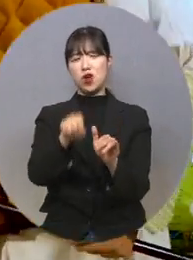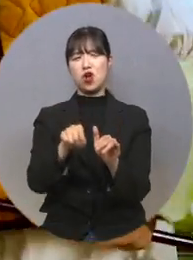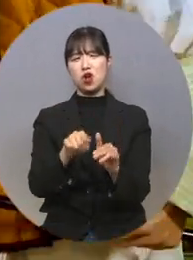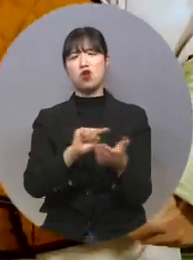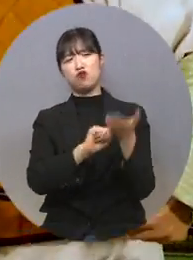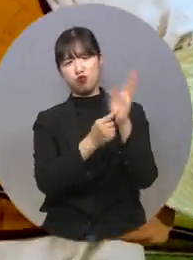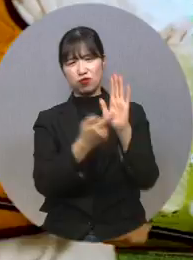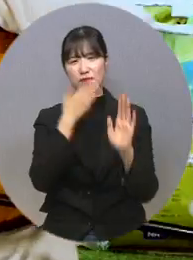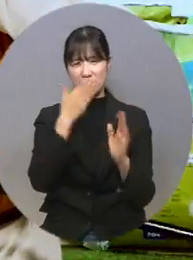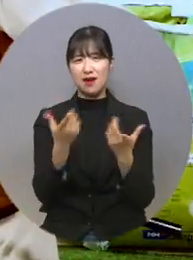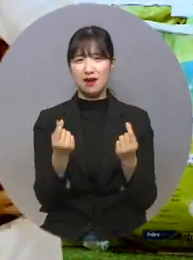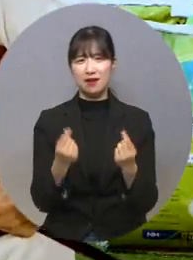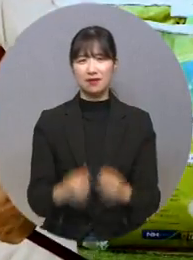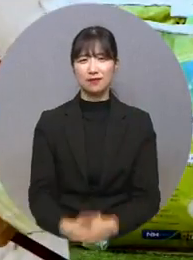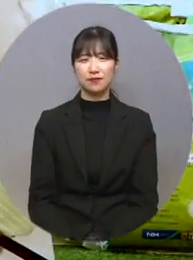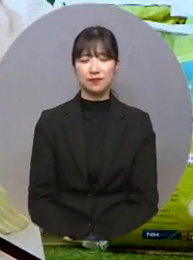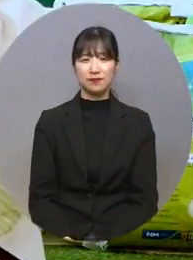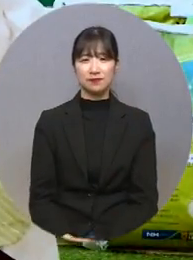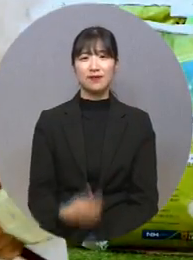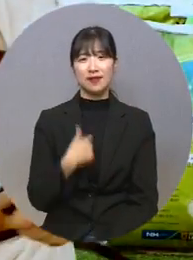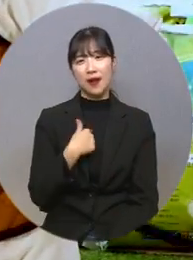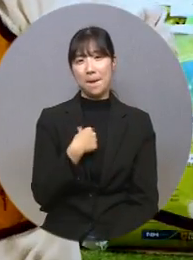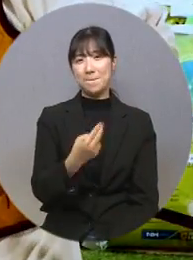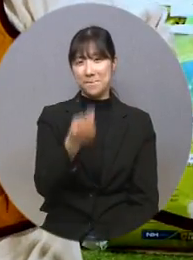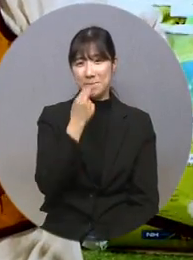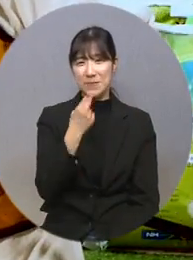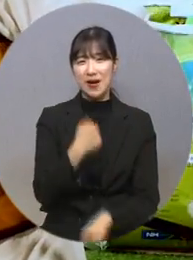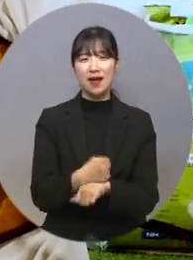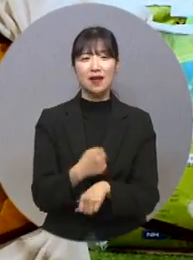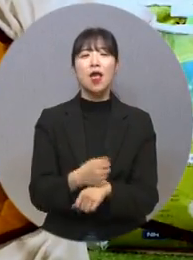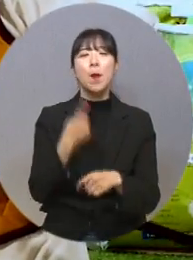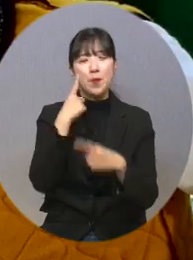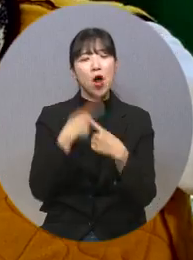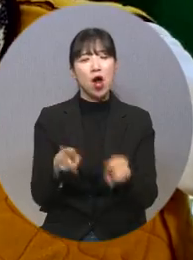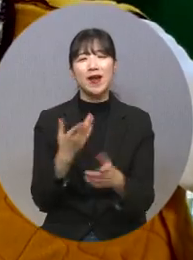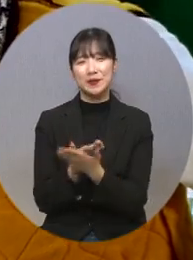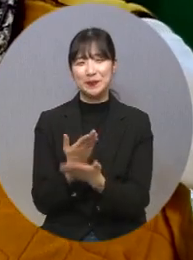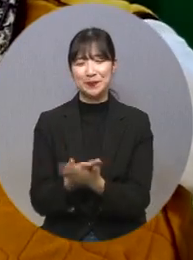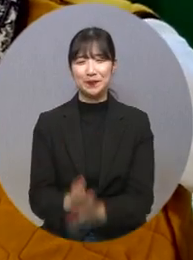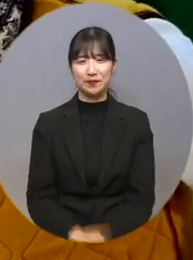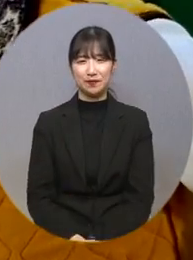뒤에서 줘도 돼요. 먹으라고요 빨리요. 드시고 평가해 주십시오. 그럴까요? 네.